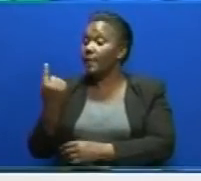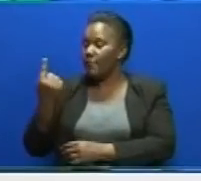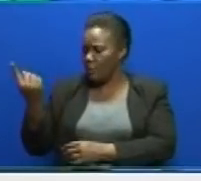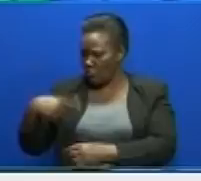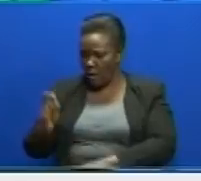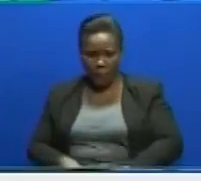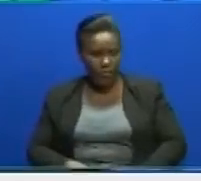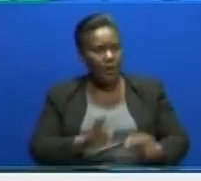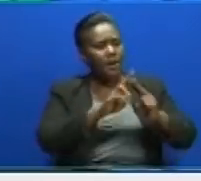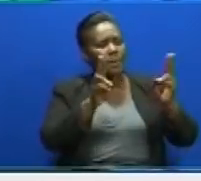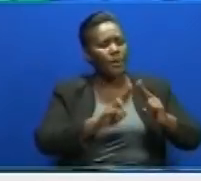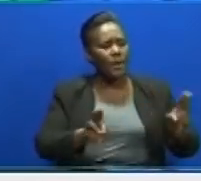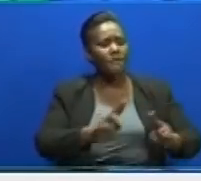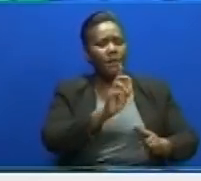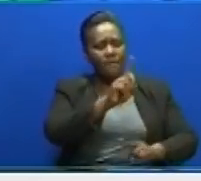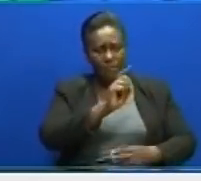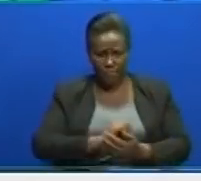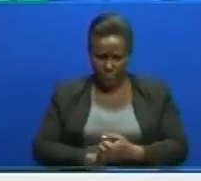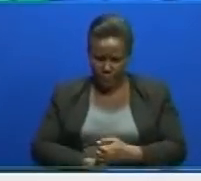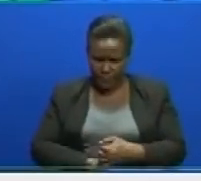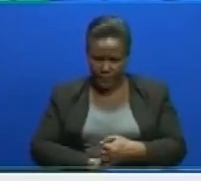kimataifa ambavyo pia tunahangaika kuvikidhi.